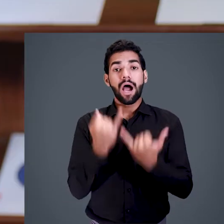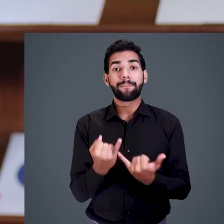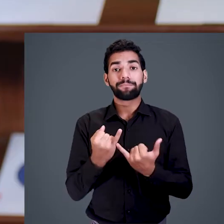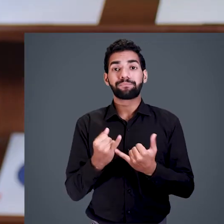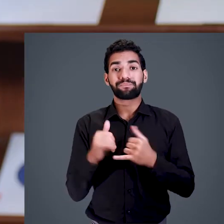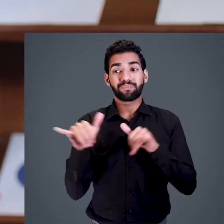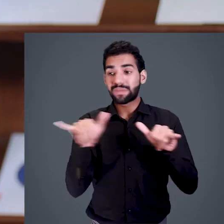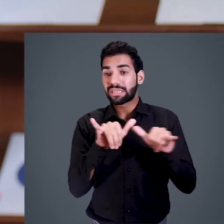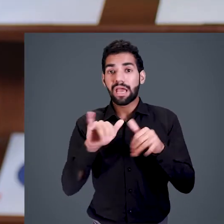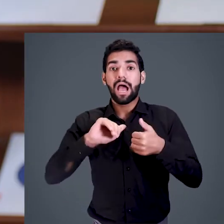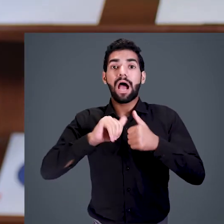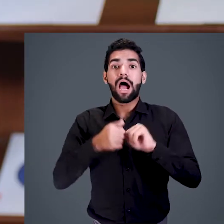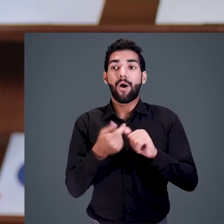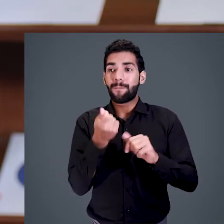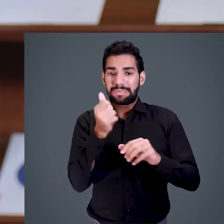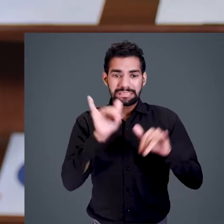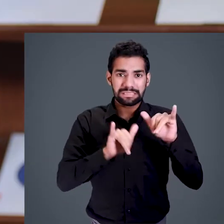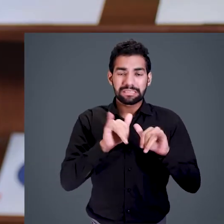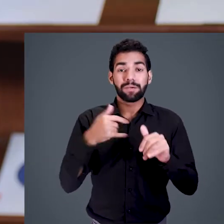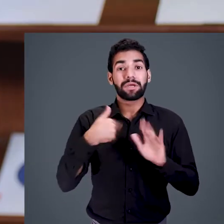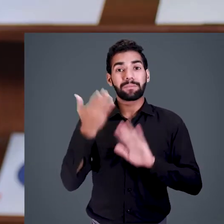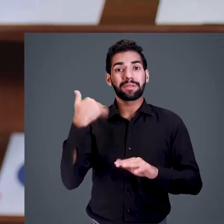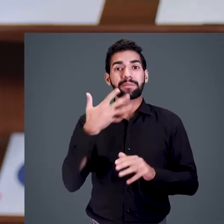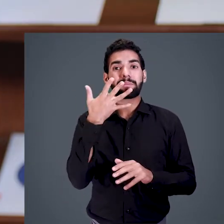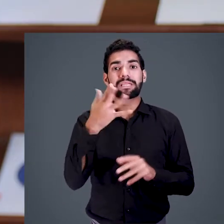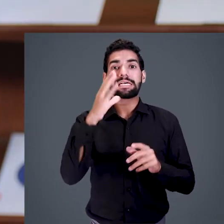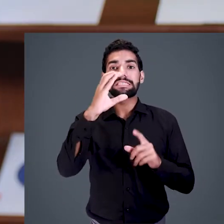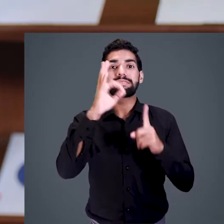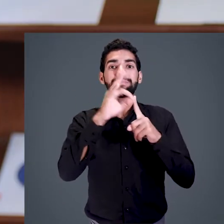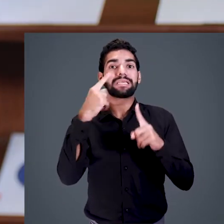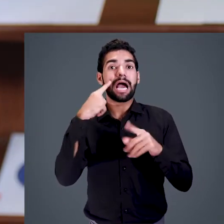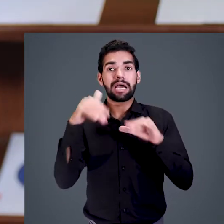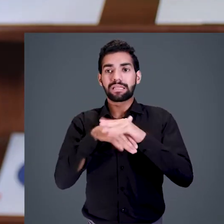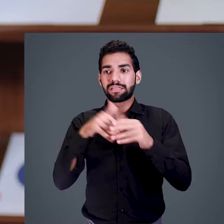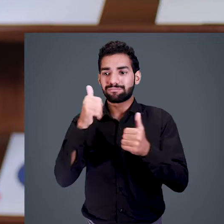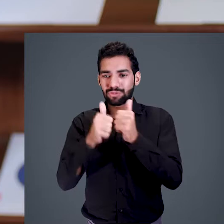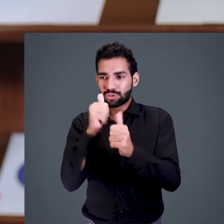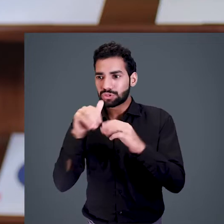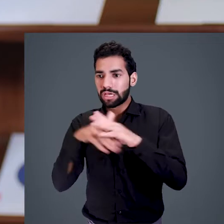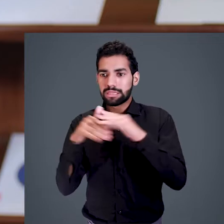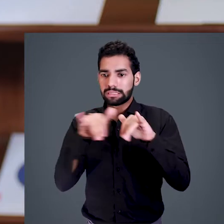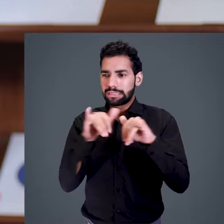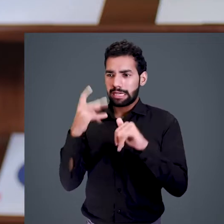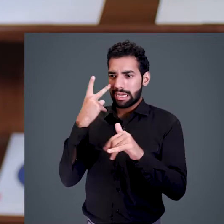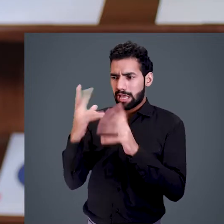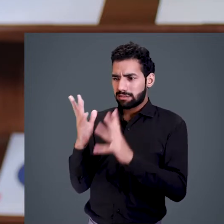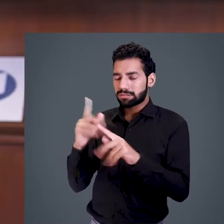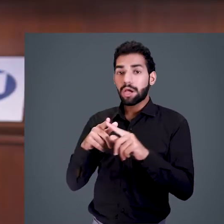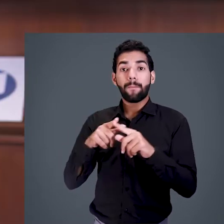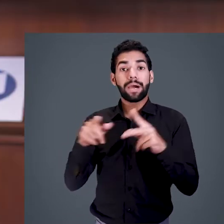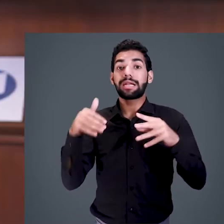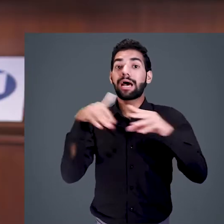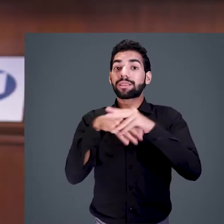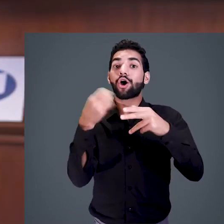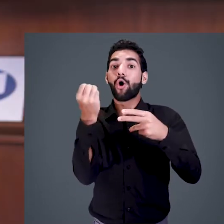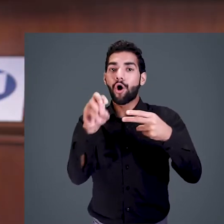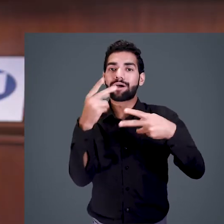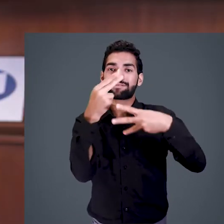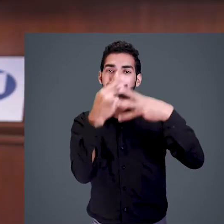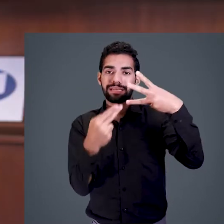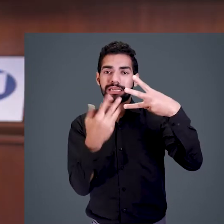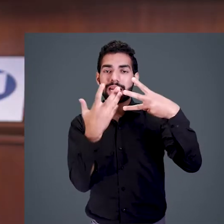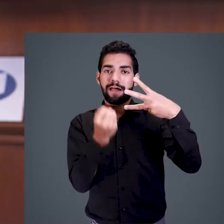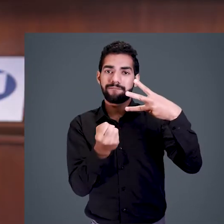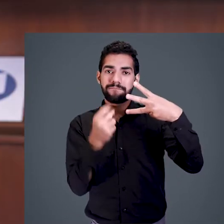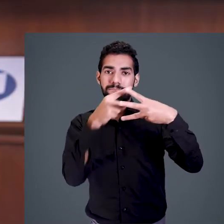अब इन्फ्लेशन को मेजर करने के लिए मैंने CPI का थोड़ा सा जिक्र किया, लेकिन सिर्फ CPI ही एक इंडेक्स नहीं है। हमारे 3 इंडेक्स हैं